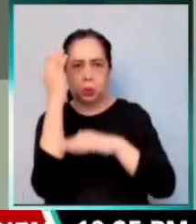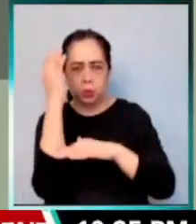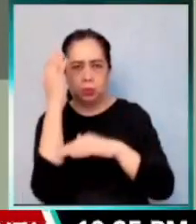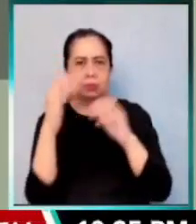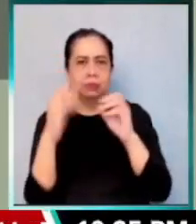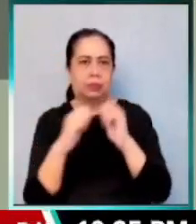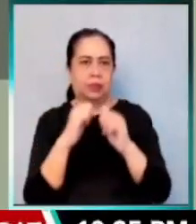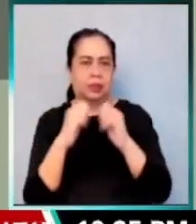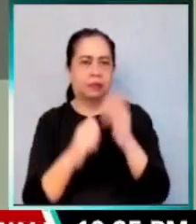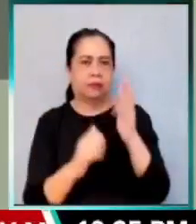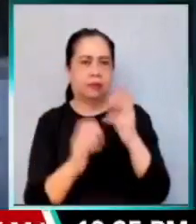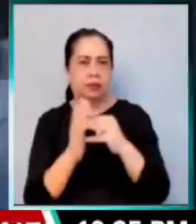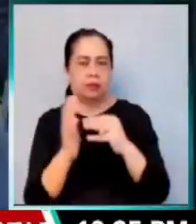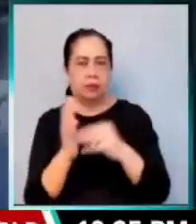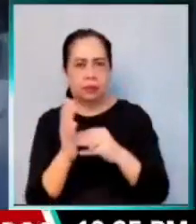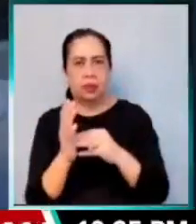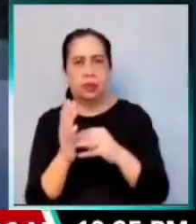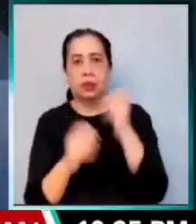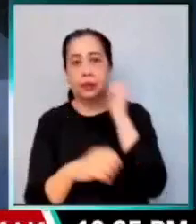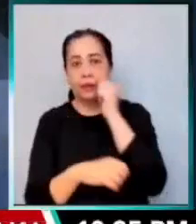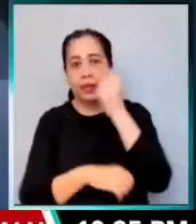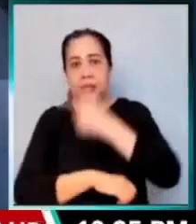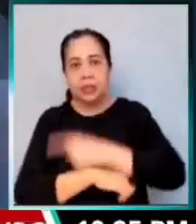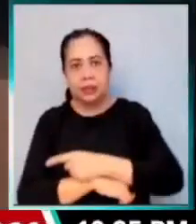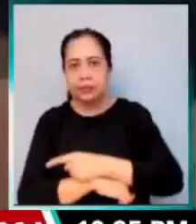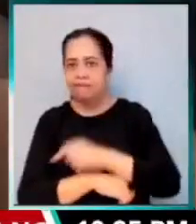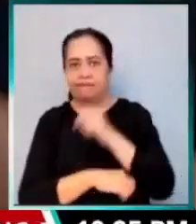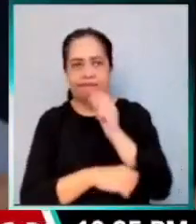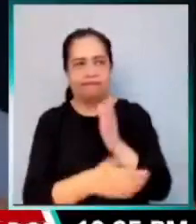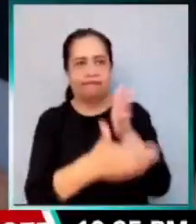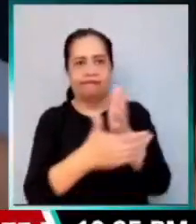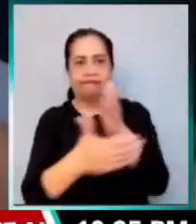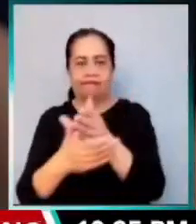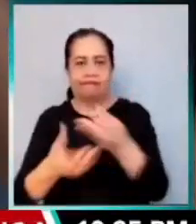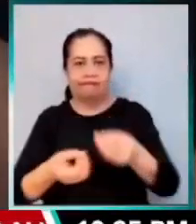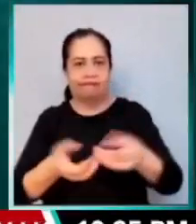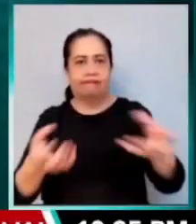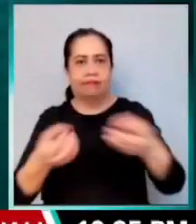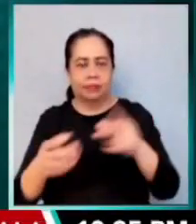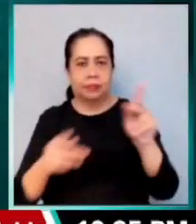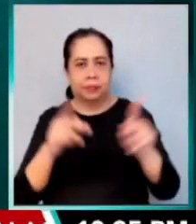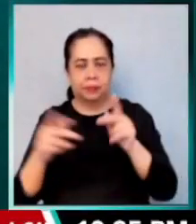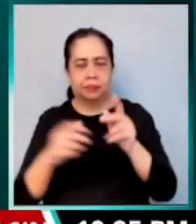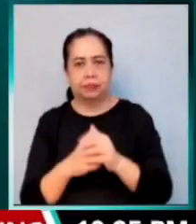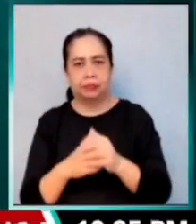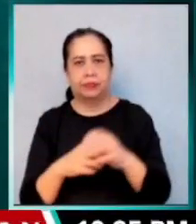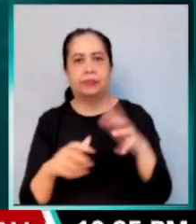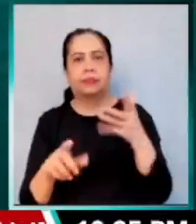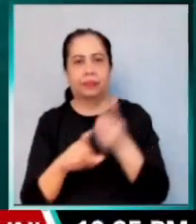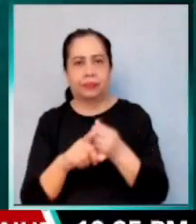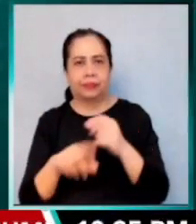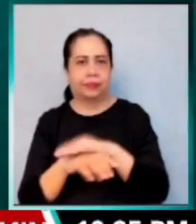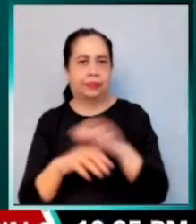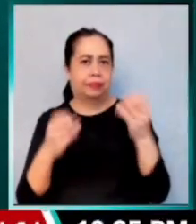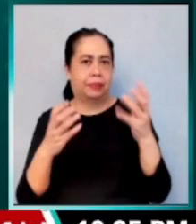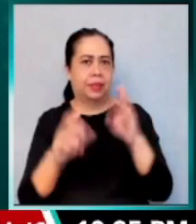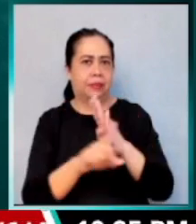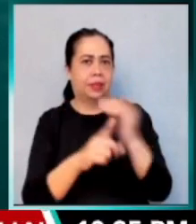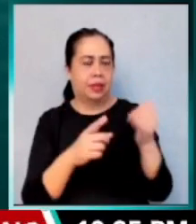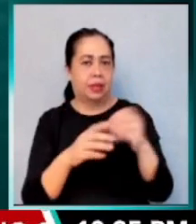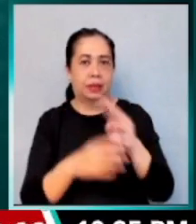50 million liters per day ang hindi nakararating sa consumers. Apektado ng water interruption ng maraming barangay sa